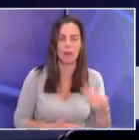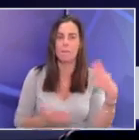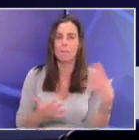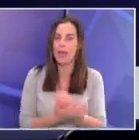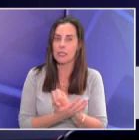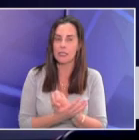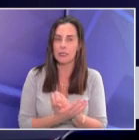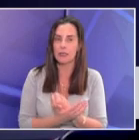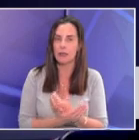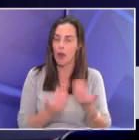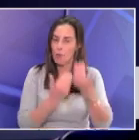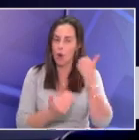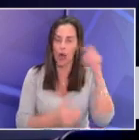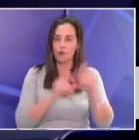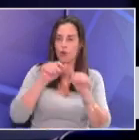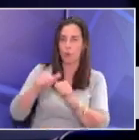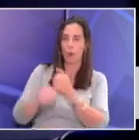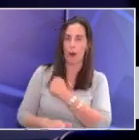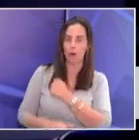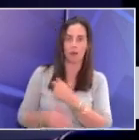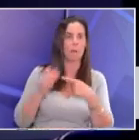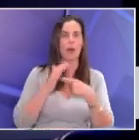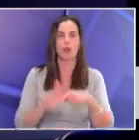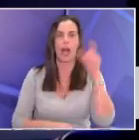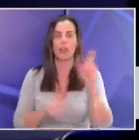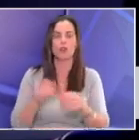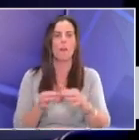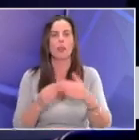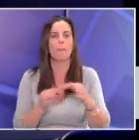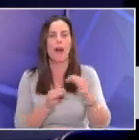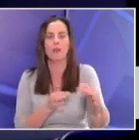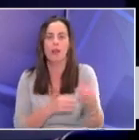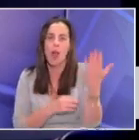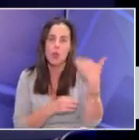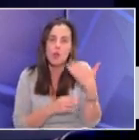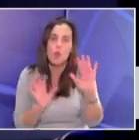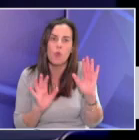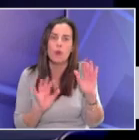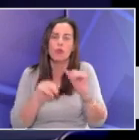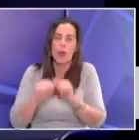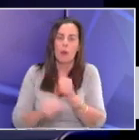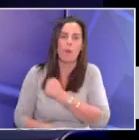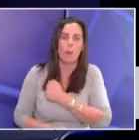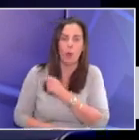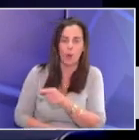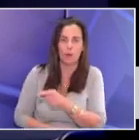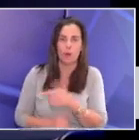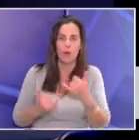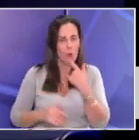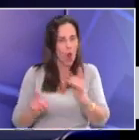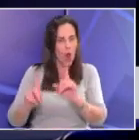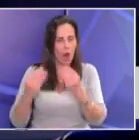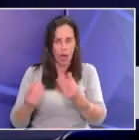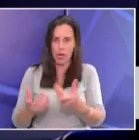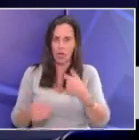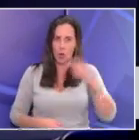מצליחים לקחת ציבור שקודם תמך ברפובליקנים, כמו למשל אנשי פרברים, שהיו אמצע הדרך, תמכו ברפובליקנים, ועכשיו אומרים, לא,